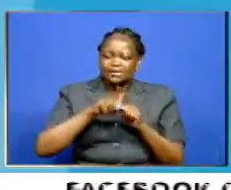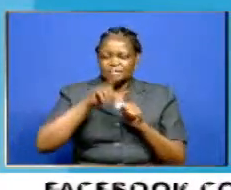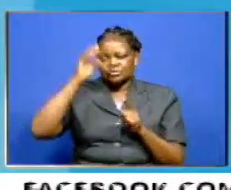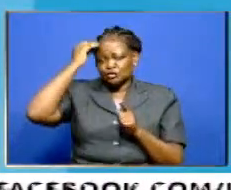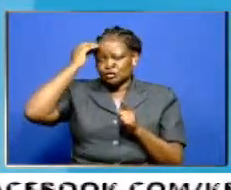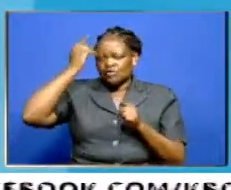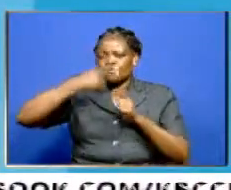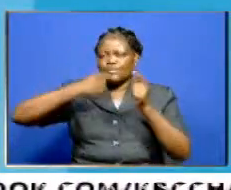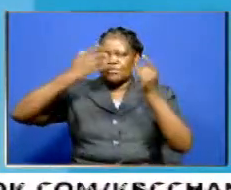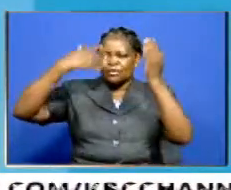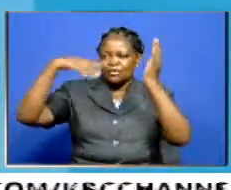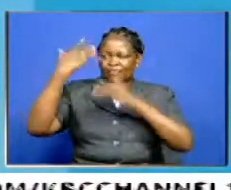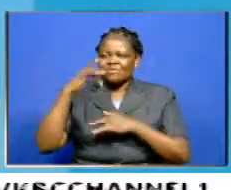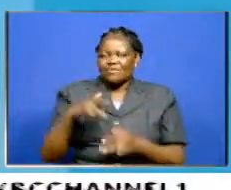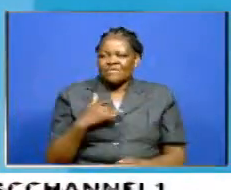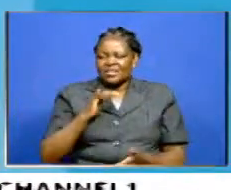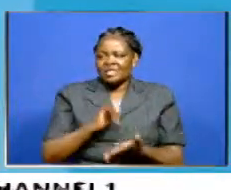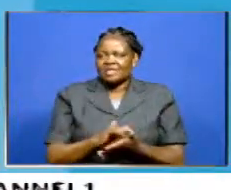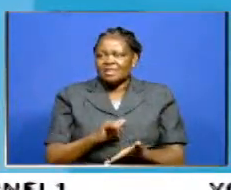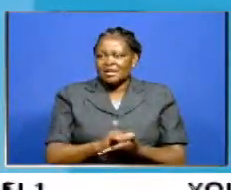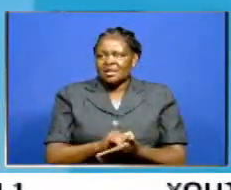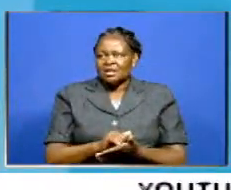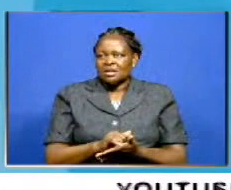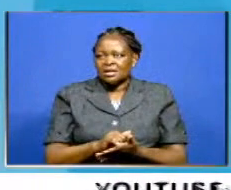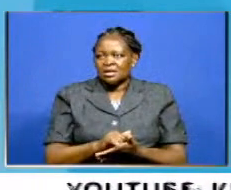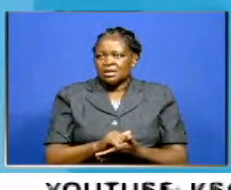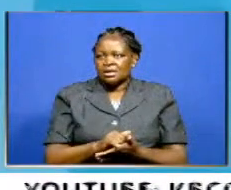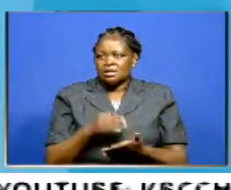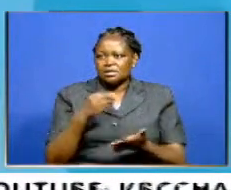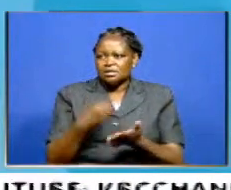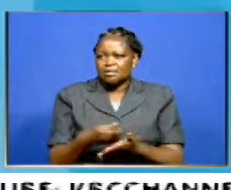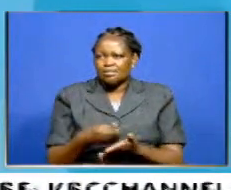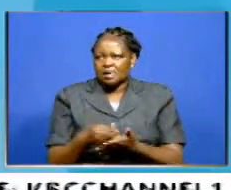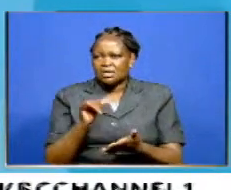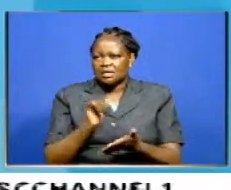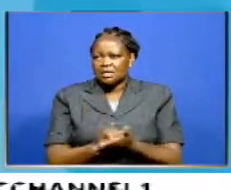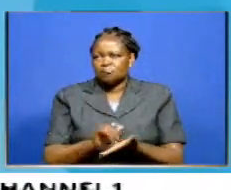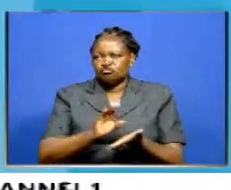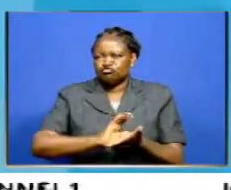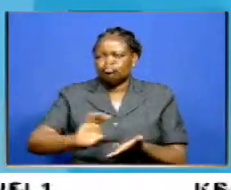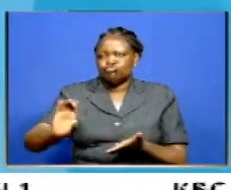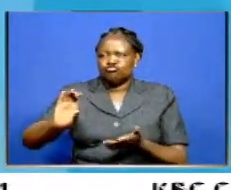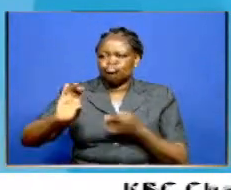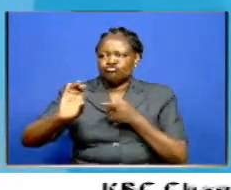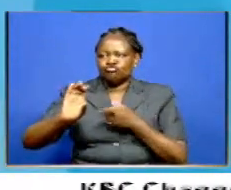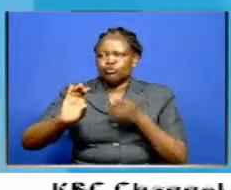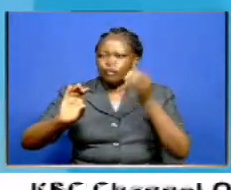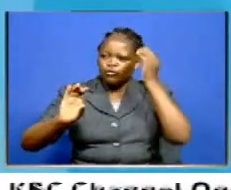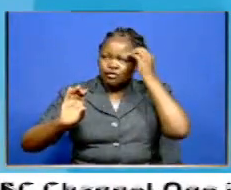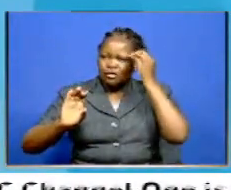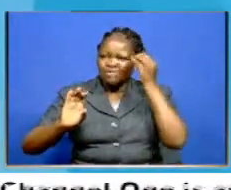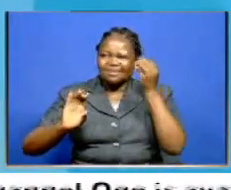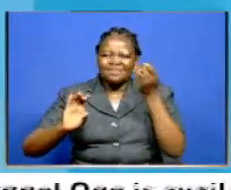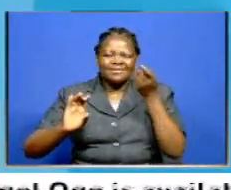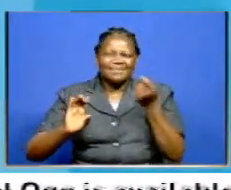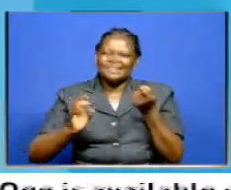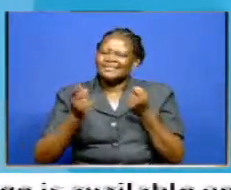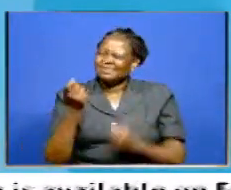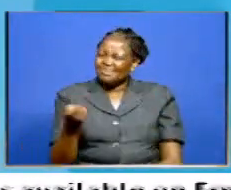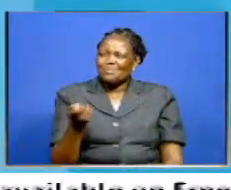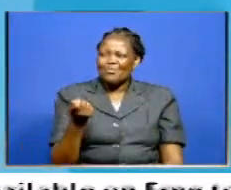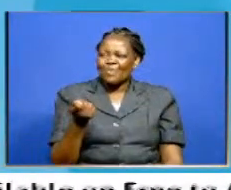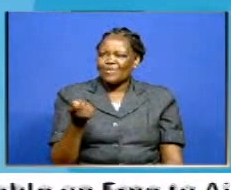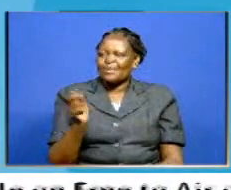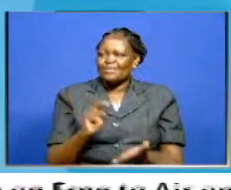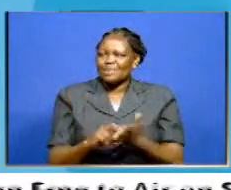kikuu tunajihisi kwamba zile pesa ambazo zinatengwa wanafunzi wapewe si pesa mingi kwa serikali. Kwa hivyo